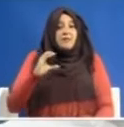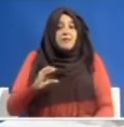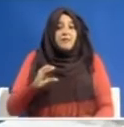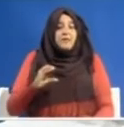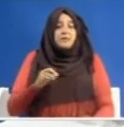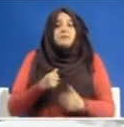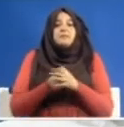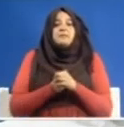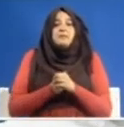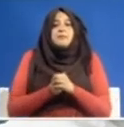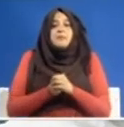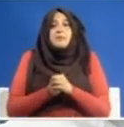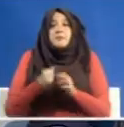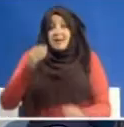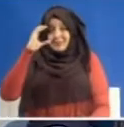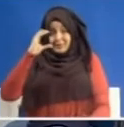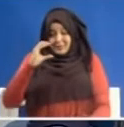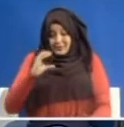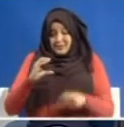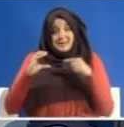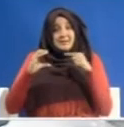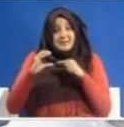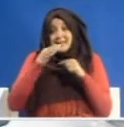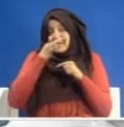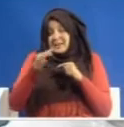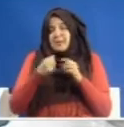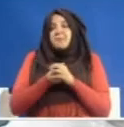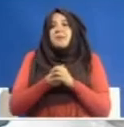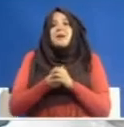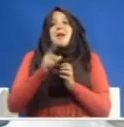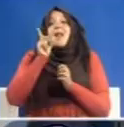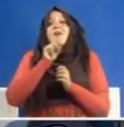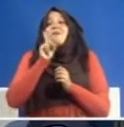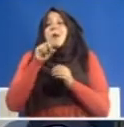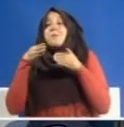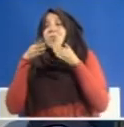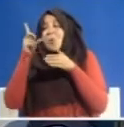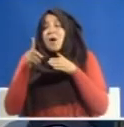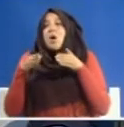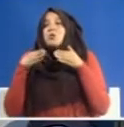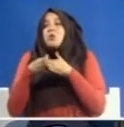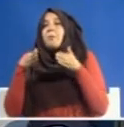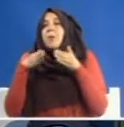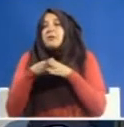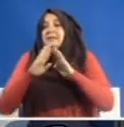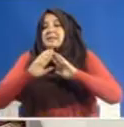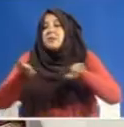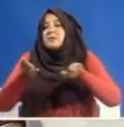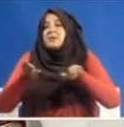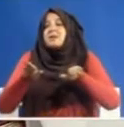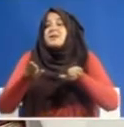المادة 53 على ما تنص: يجوز للزوجة أن تطلب التطليق للأسباب